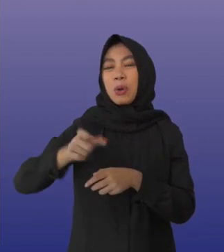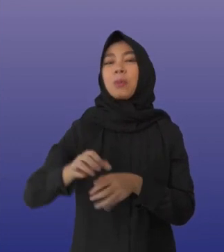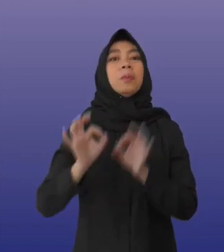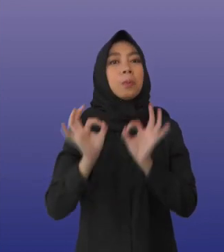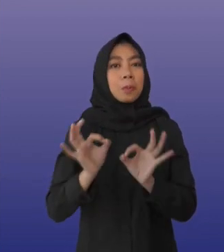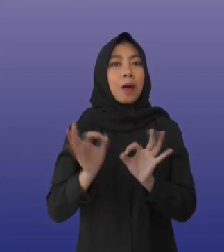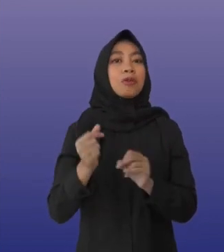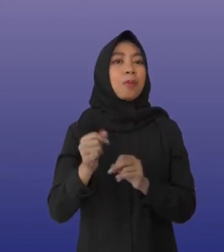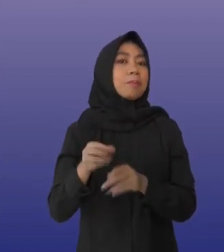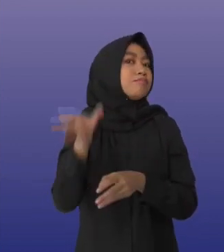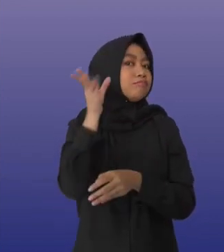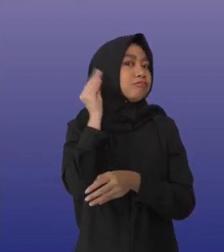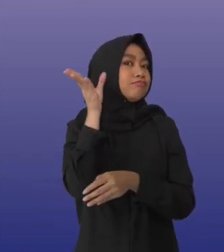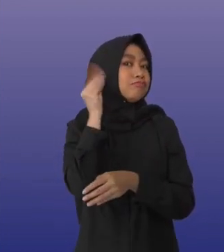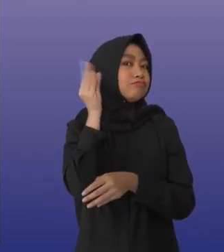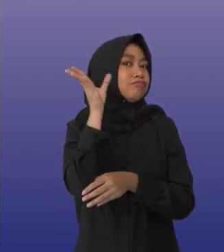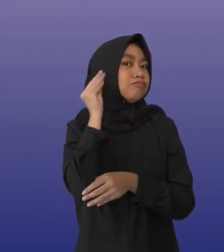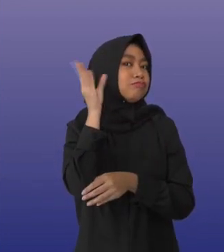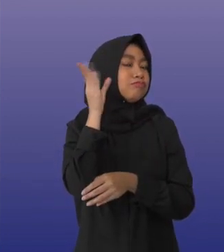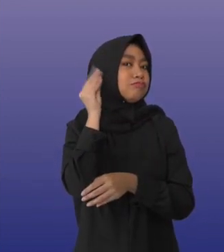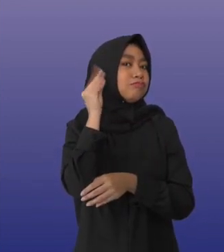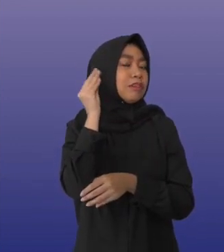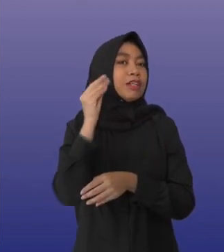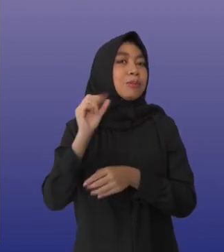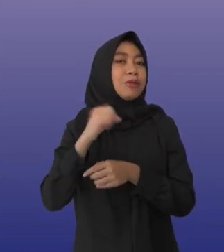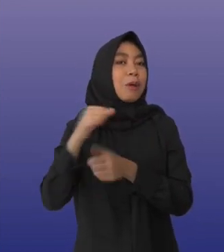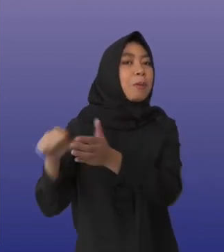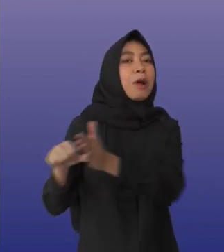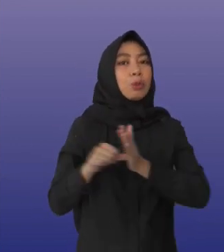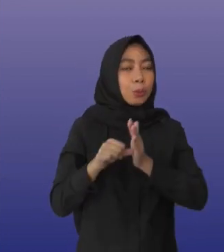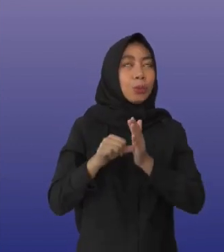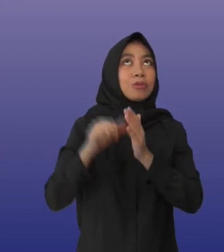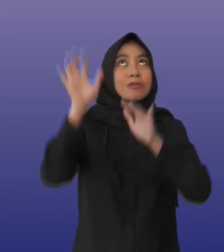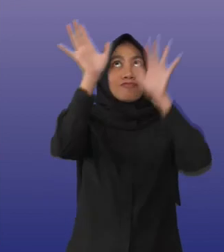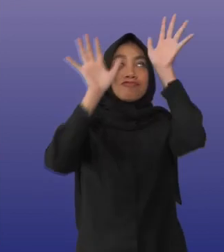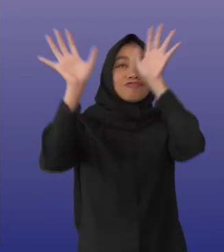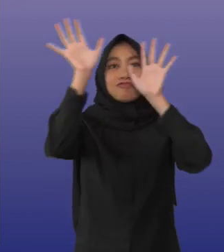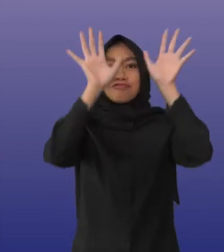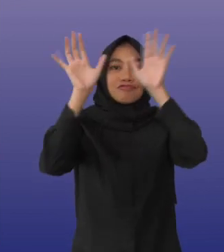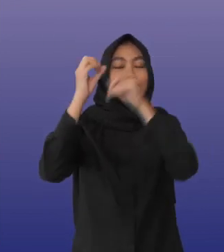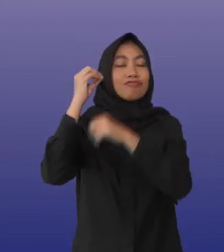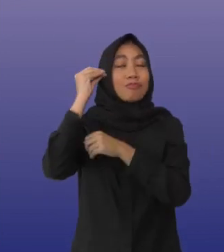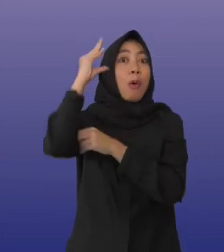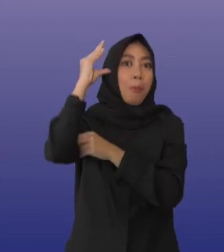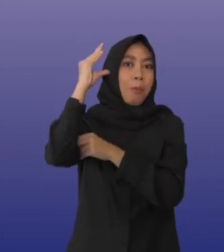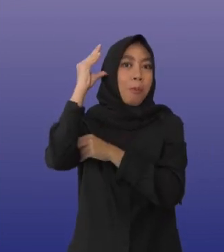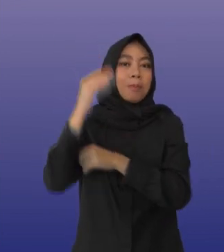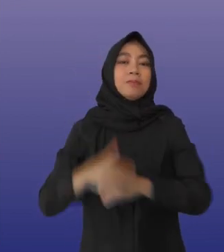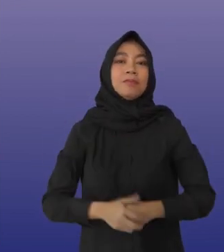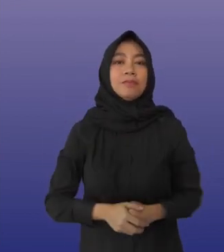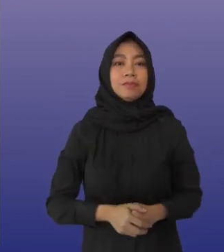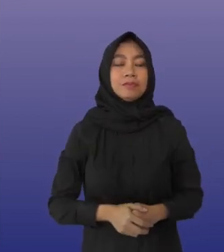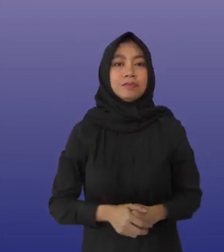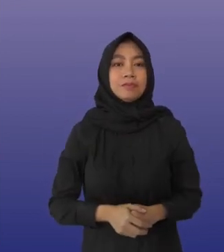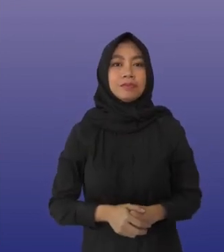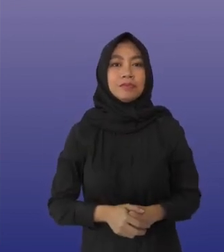yang auditif dapat menghidupkan theater of mind anak-anak sekolah, Apalagi acara ini dikonstruksi untuk